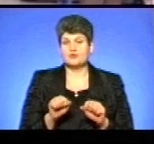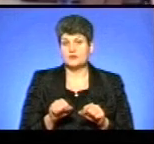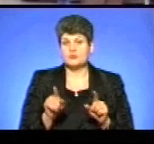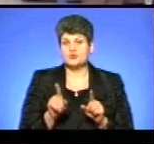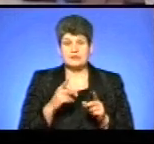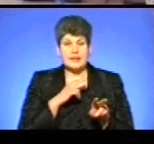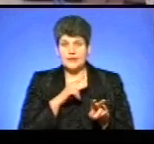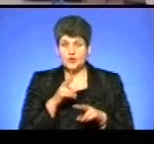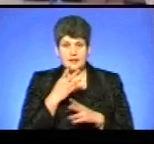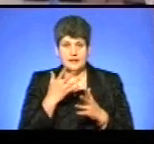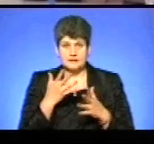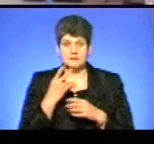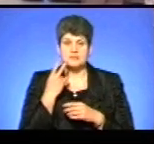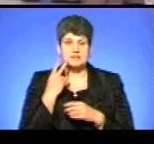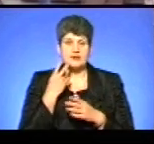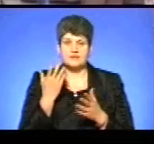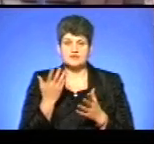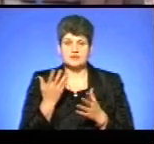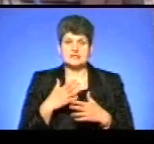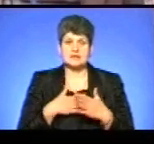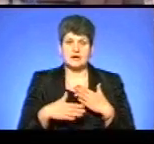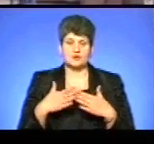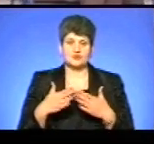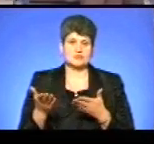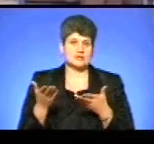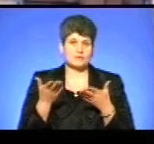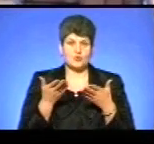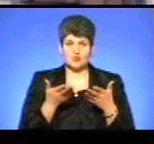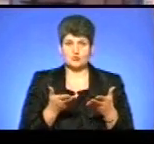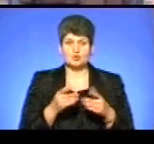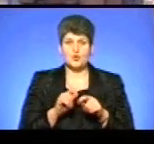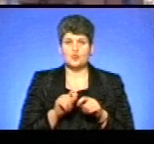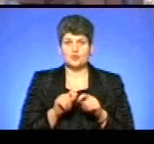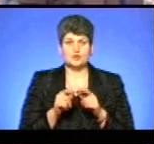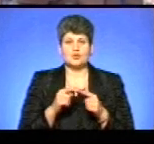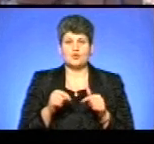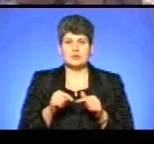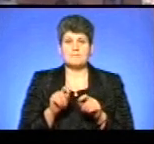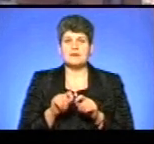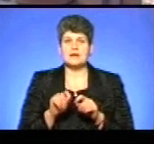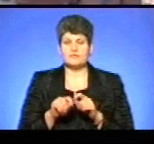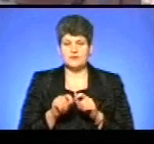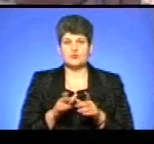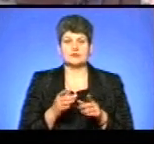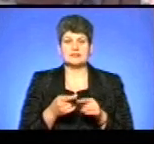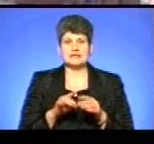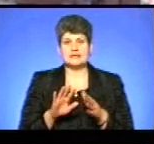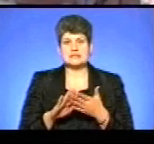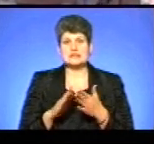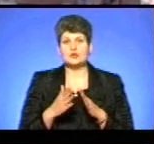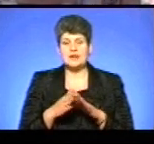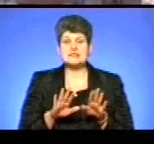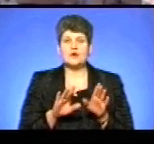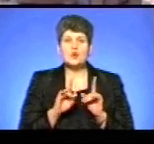чогось не догладіли. Тому ми завжди з радістю запрошуємо до контролюючих органів до перевірок безпосередньо таких ситуацій, особливо